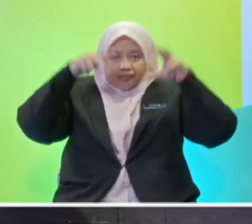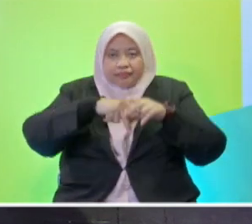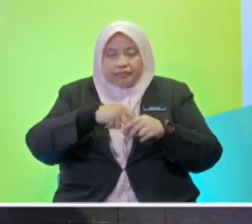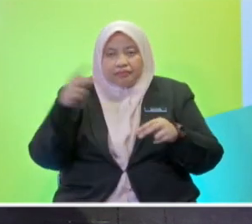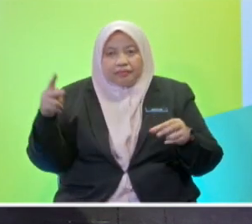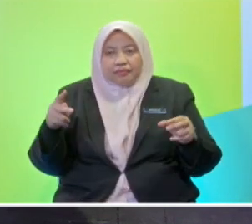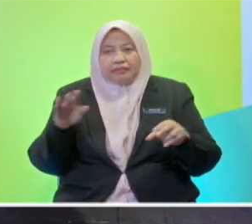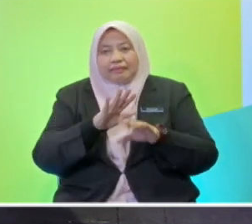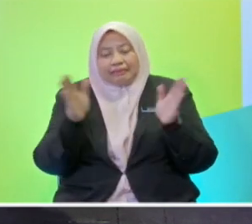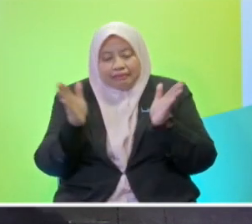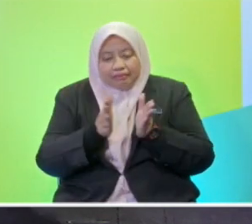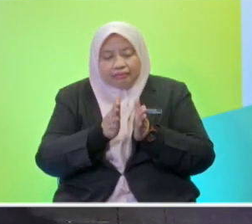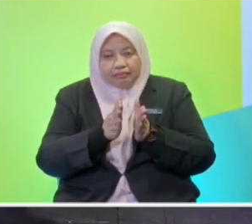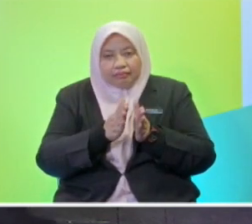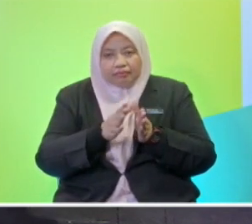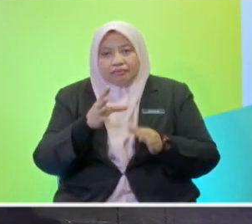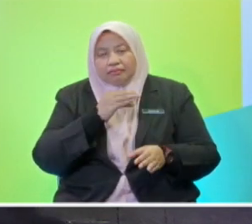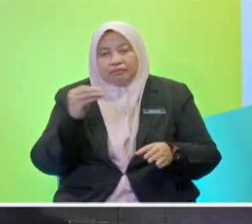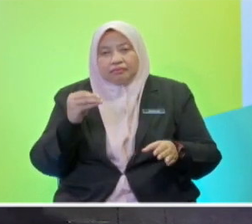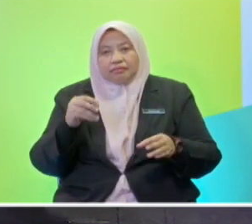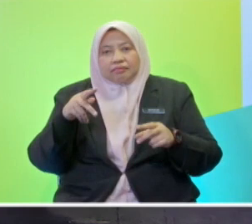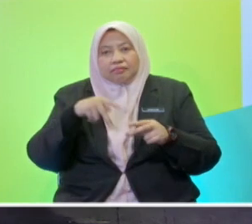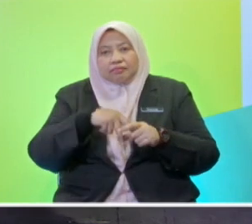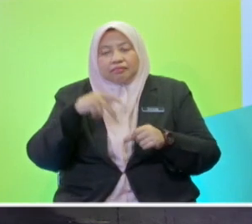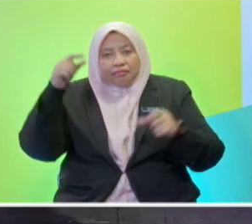sangat dan kuda